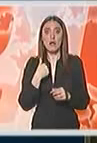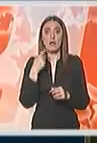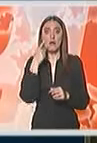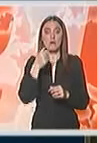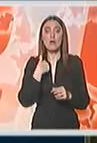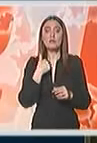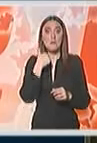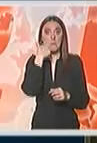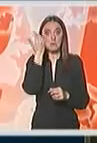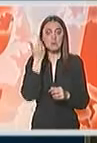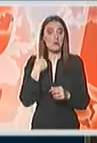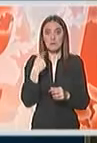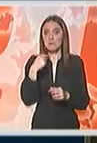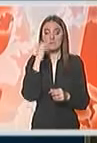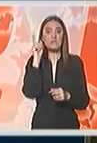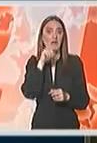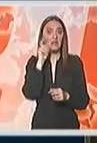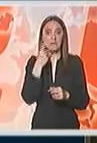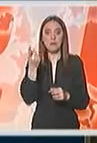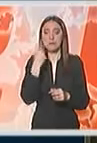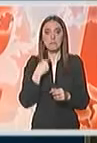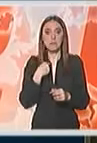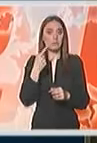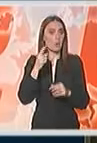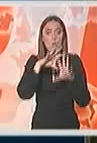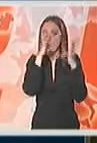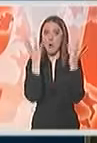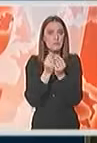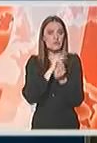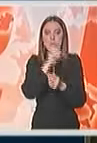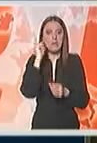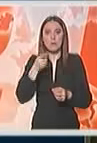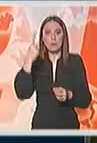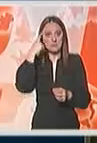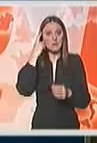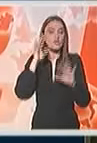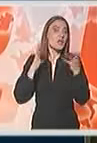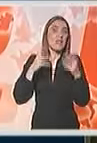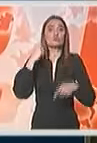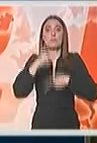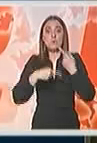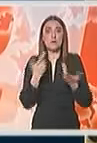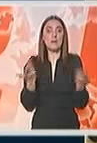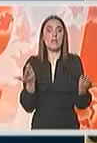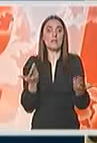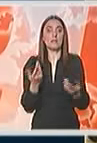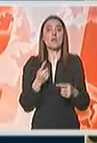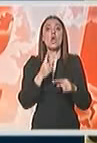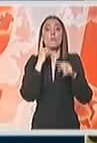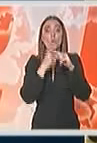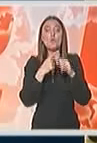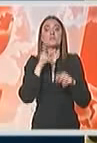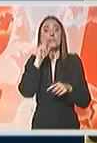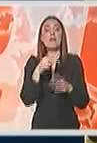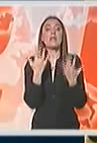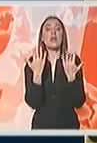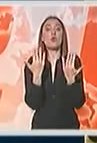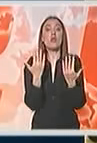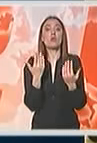ja pocrveneo, mislim svaki dan. Dakle, to uopšte ne mora da znači da će se nešto promeniti. Plus imate tu i